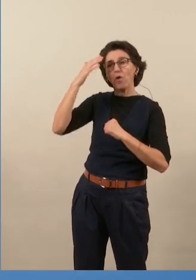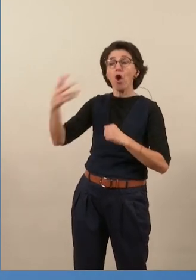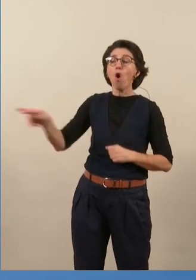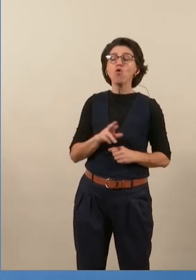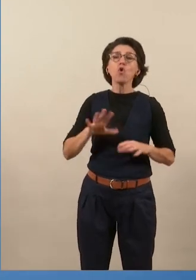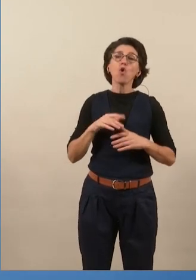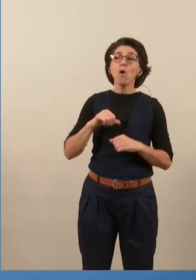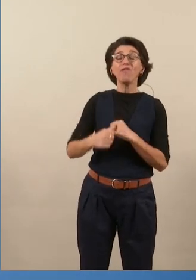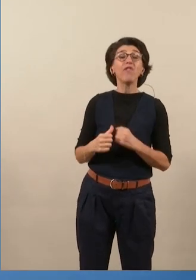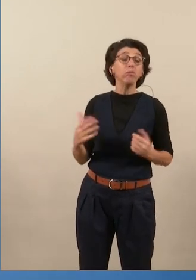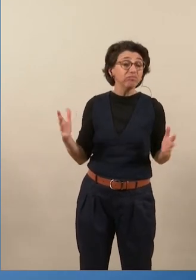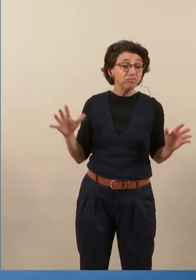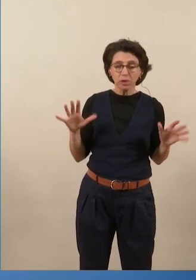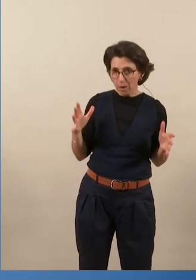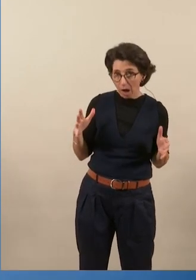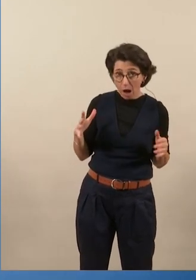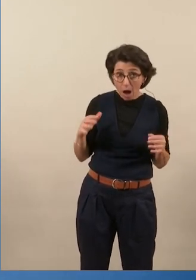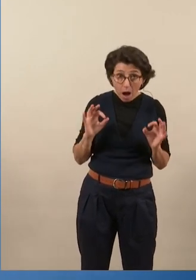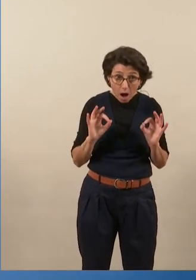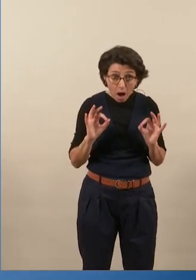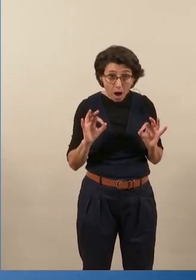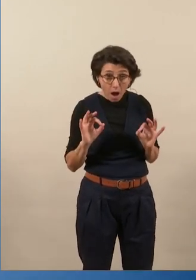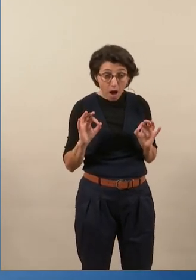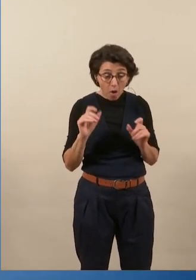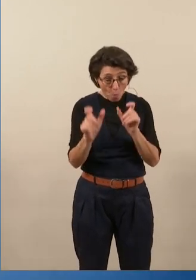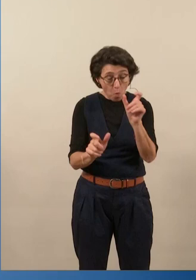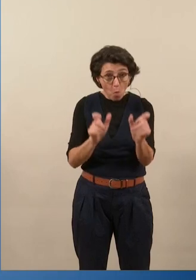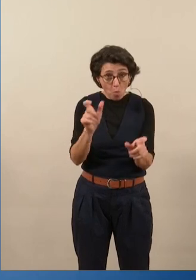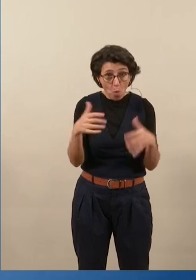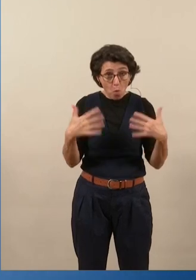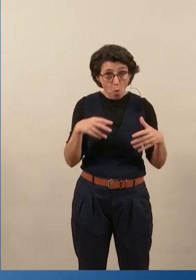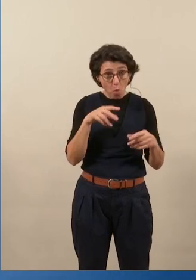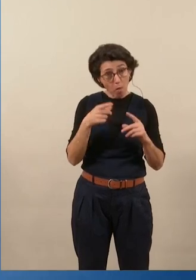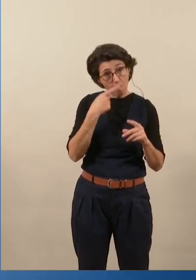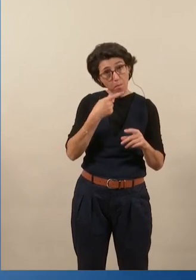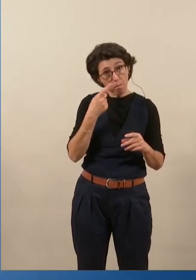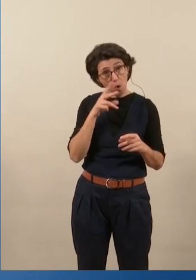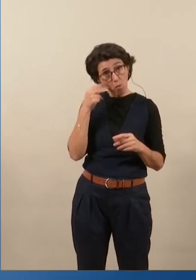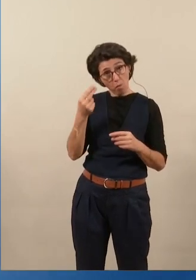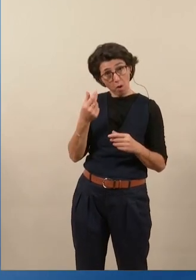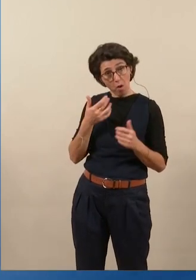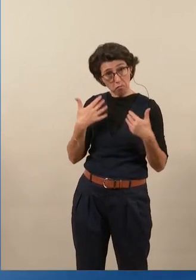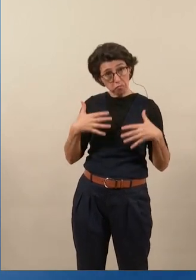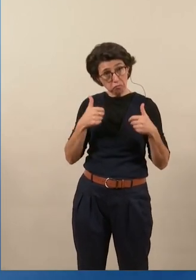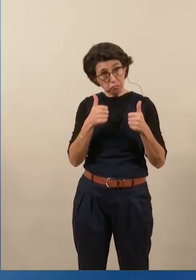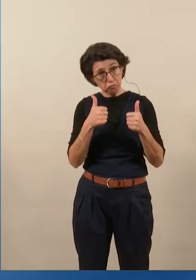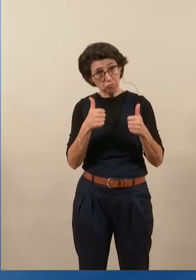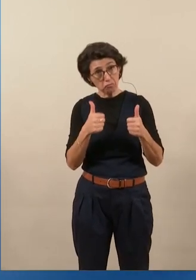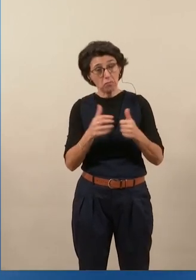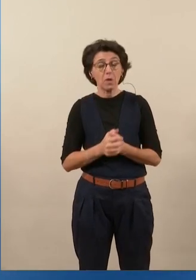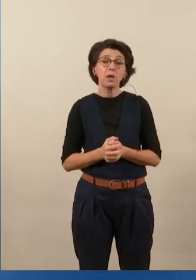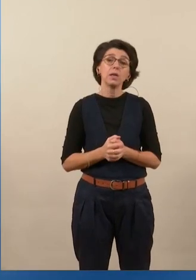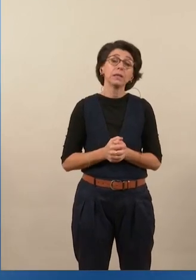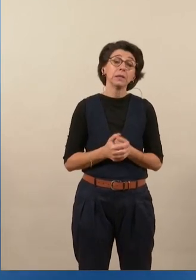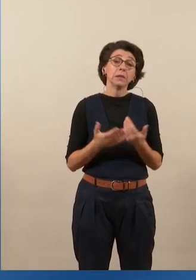apprécie le ça pour parler de cette femme enceinte belle parole humaniste alors ce rapport de 31